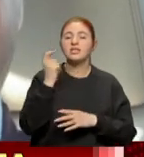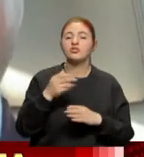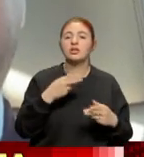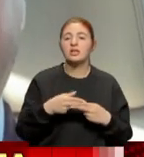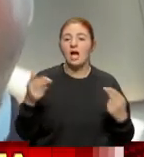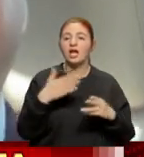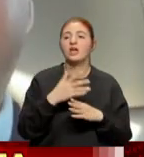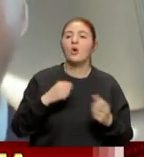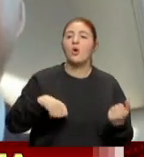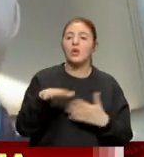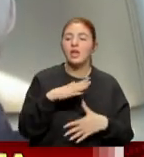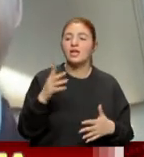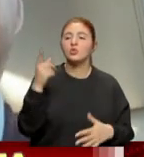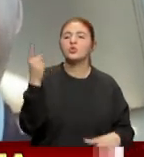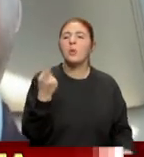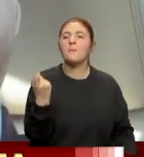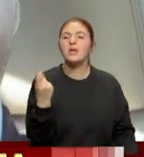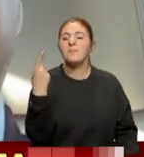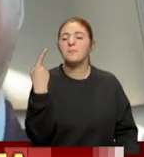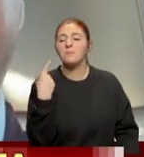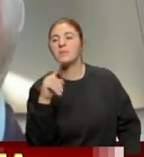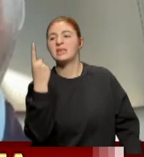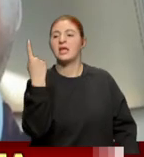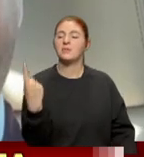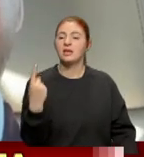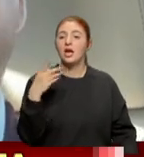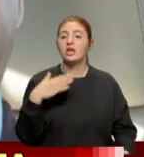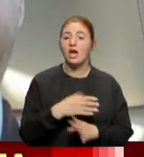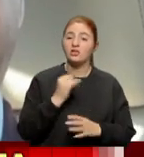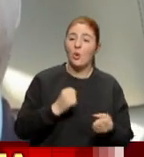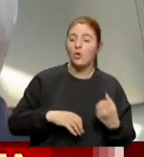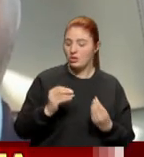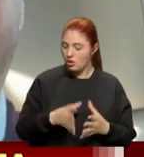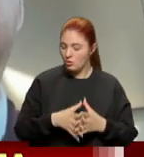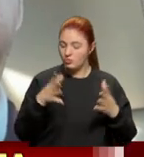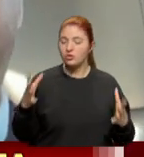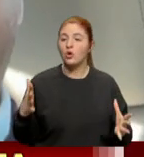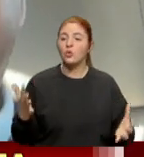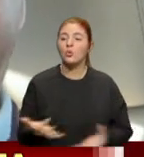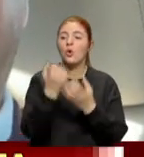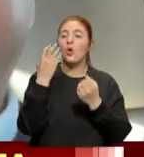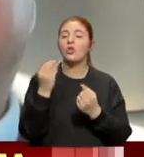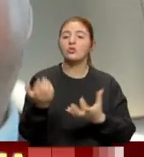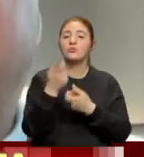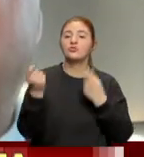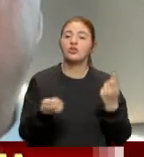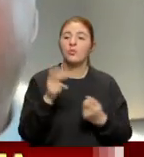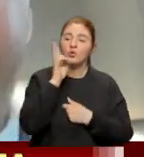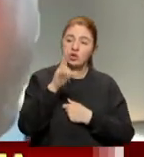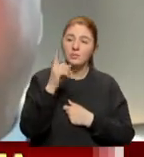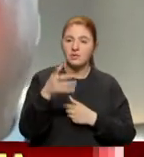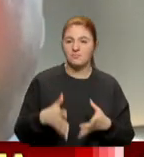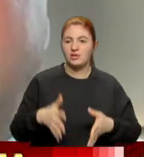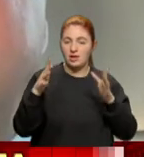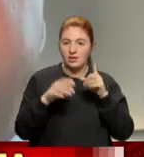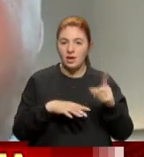hikayenin, gerçek olayın %1'i, 1000'de 1'i. Gerçek facia çok daha büyük. Kurtarma çalışmaları görüyorsunuz. Bir